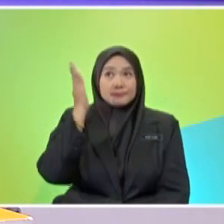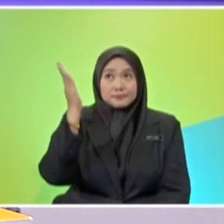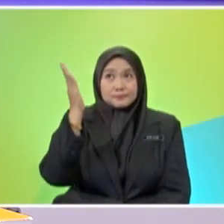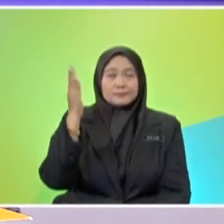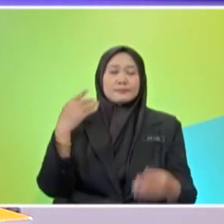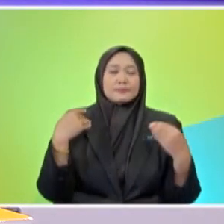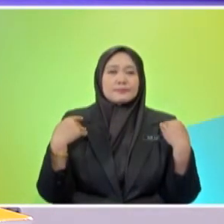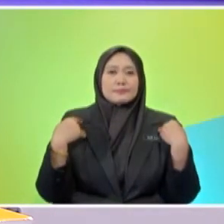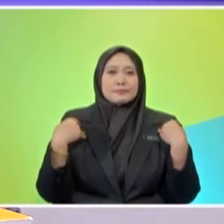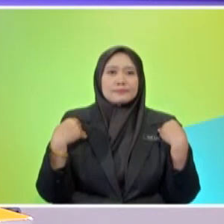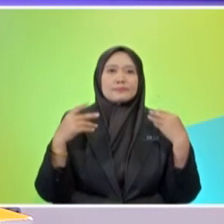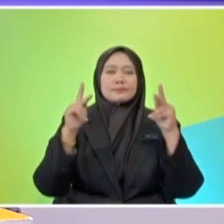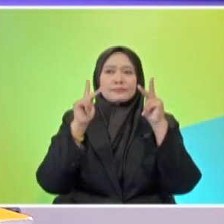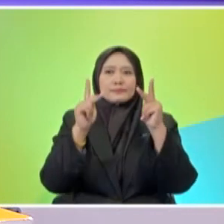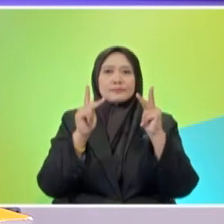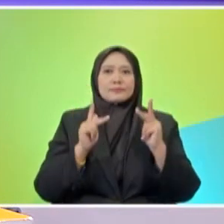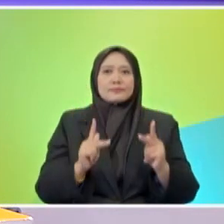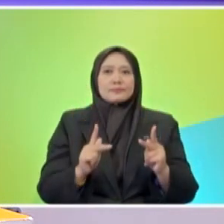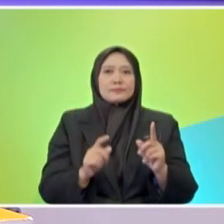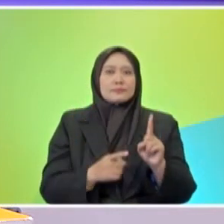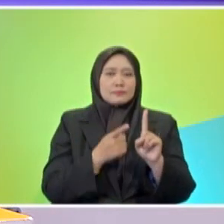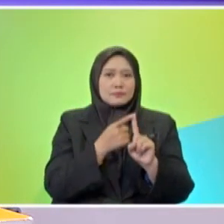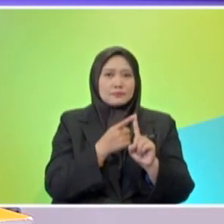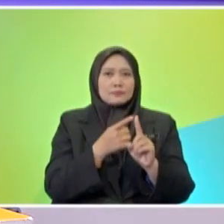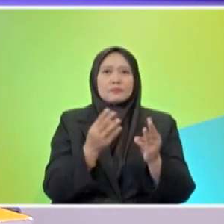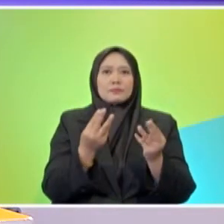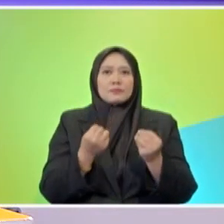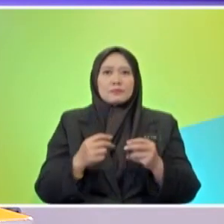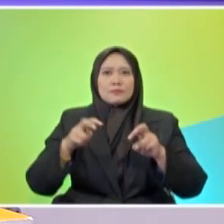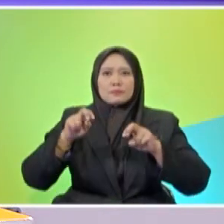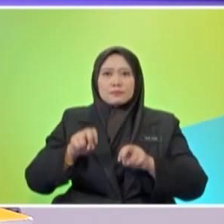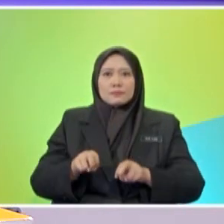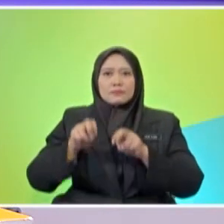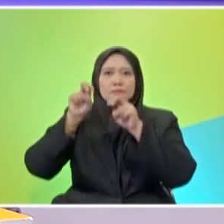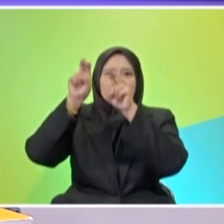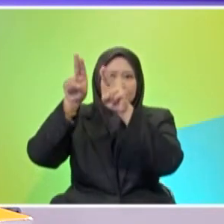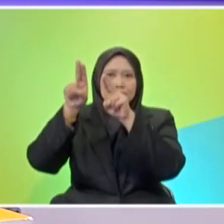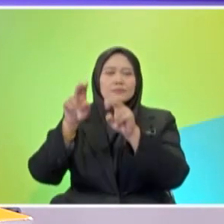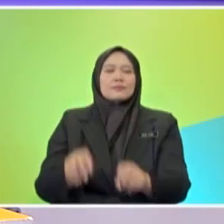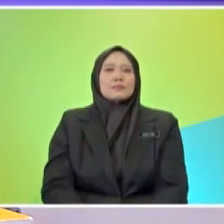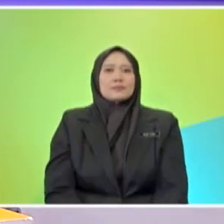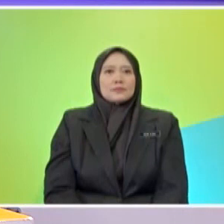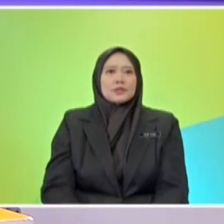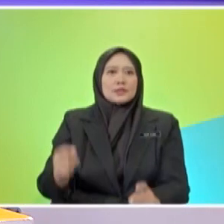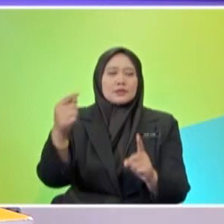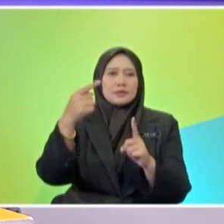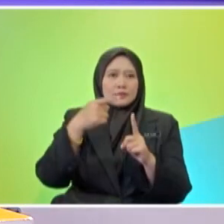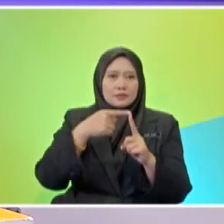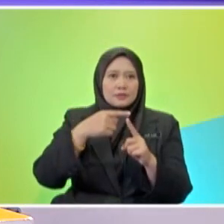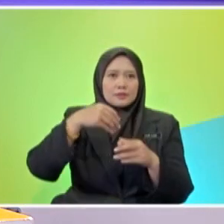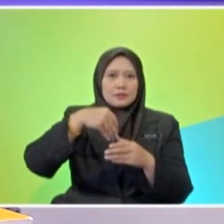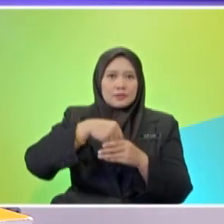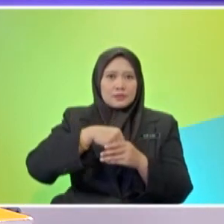pertama untuk kita memuat naik pengatur caraan ke dalam mikro pengawal ya Ifan.